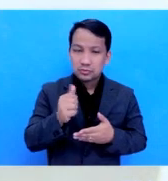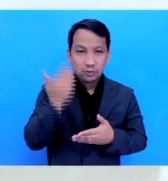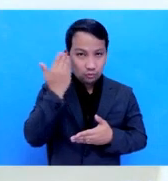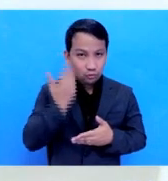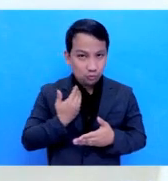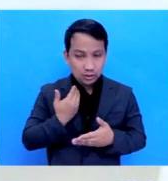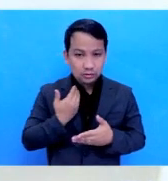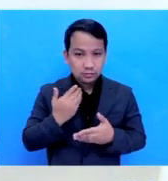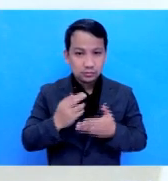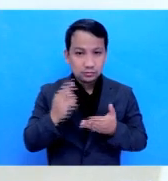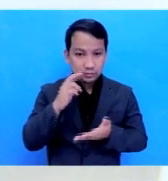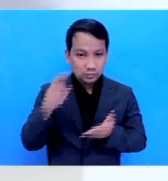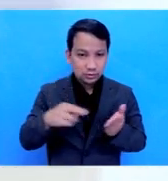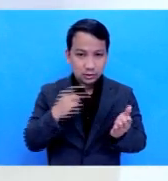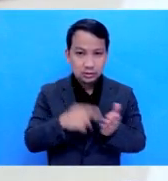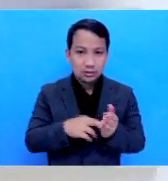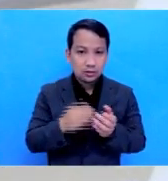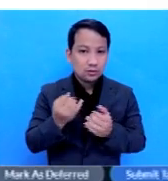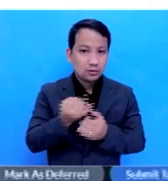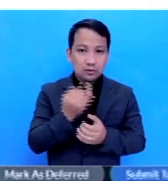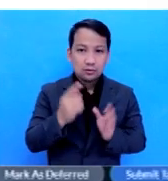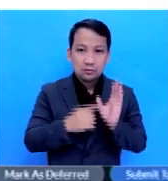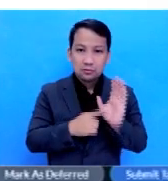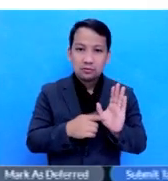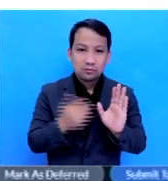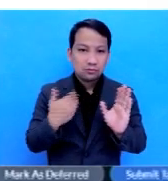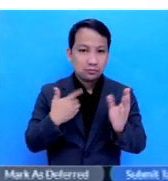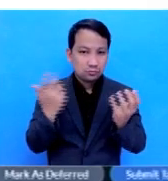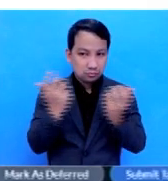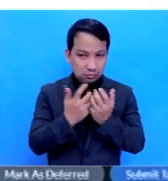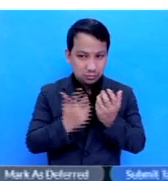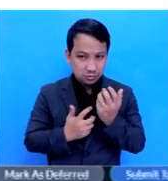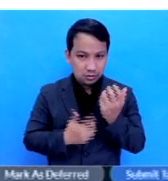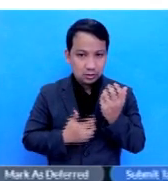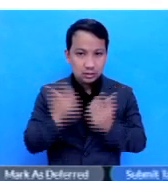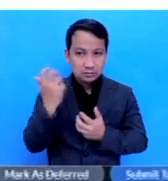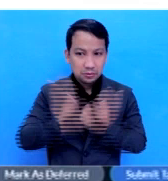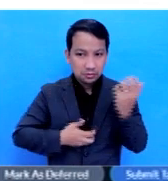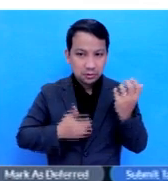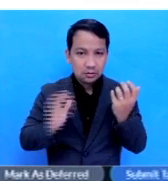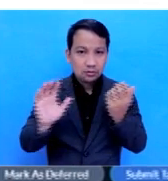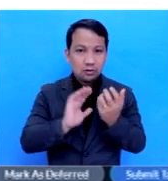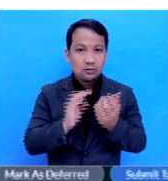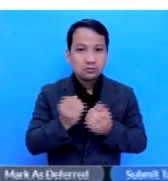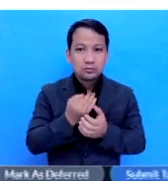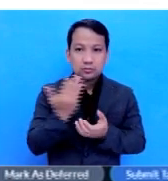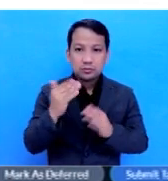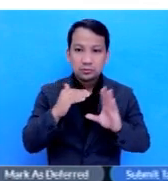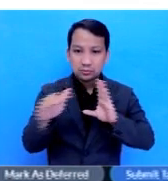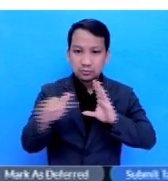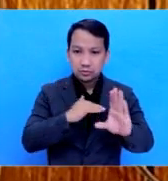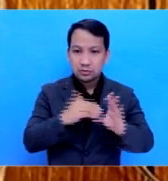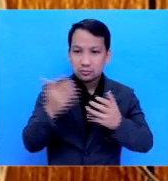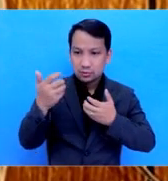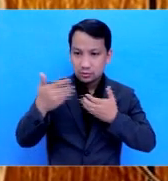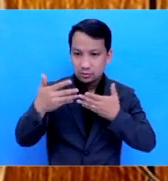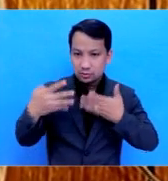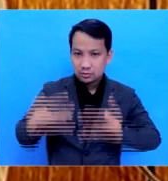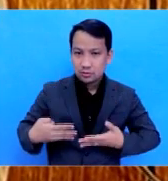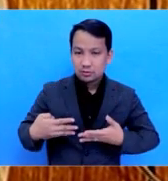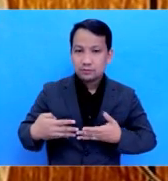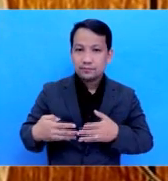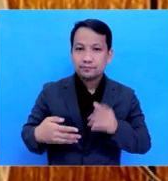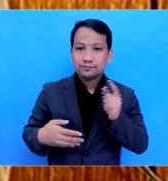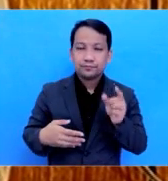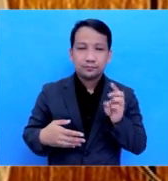or let's say it does not match what was electronically transmitted, the 2016